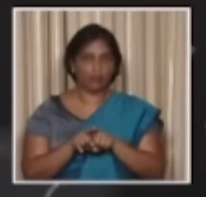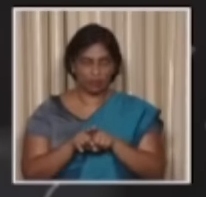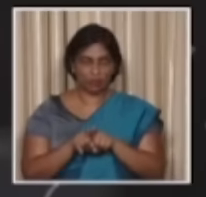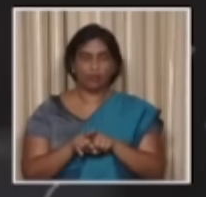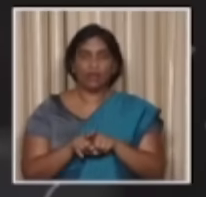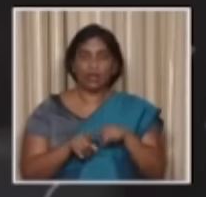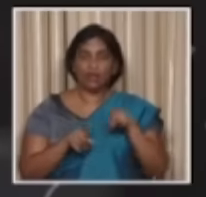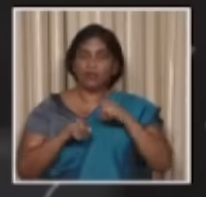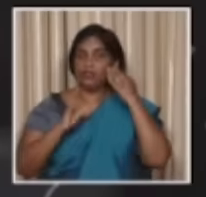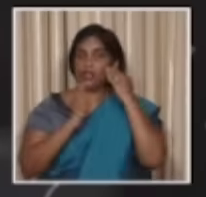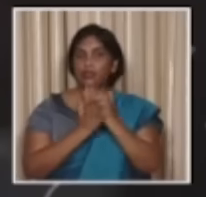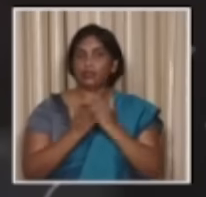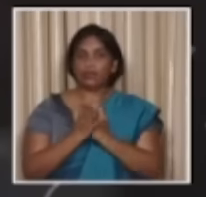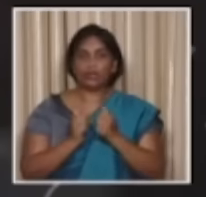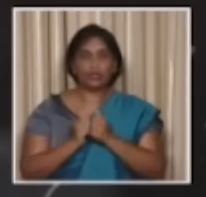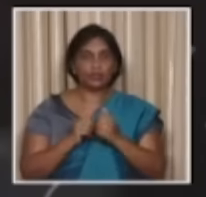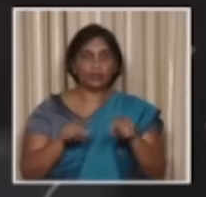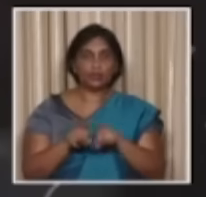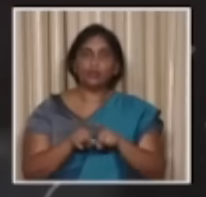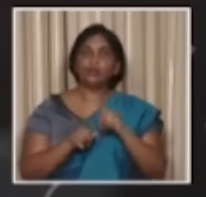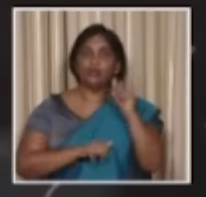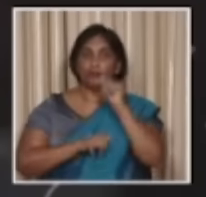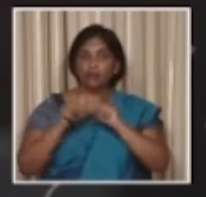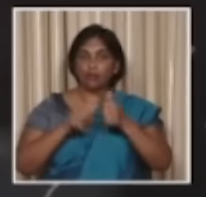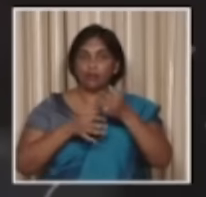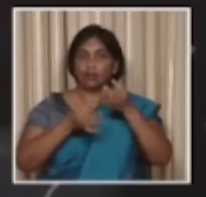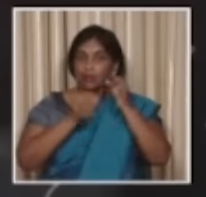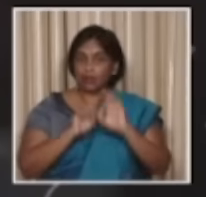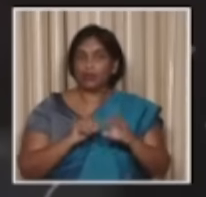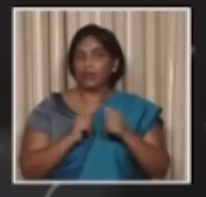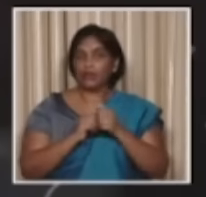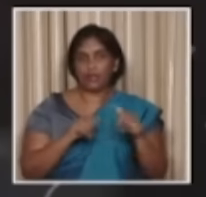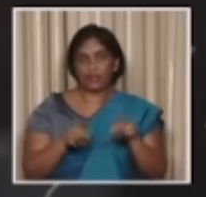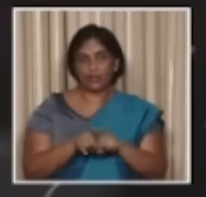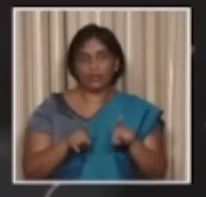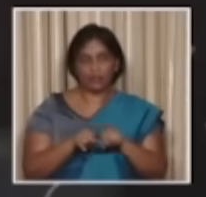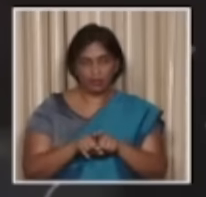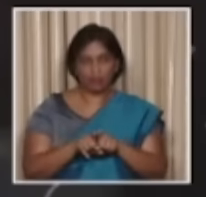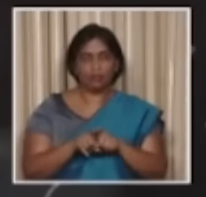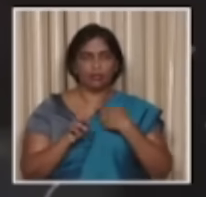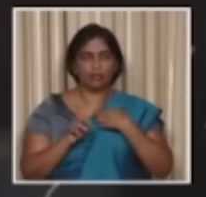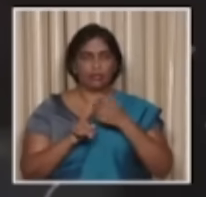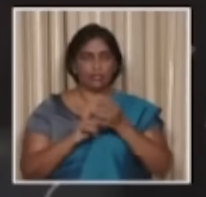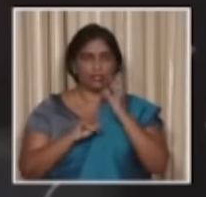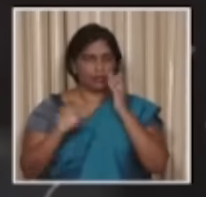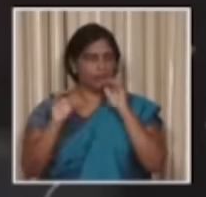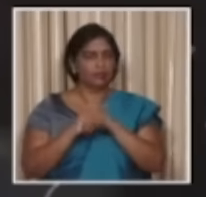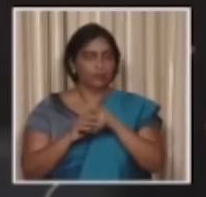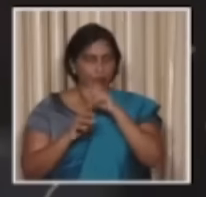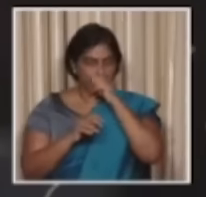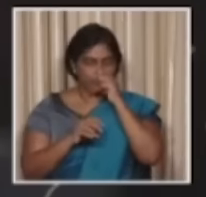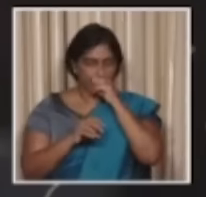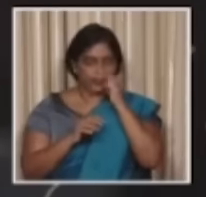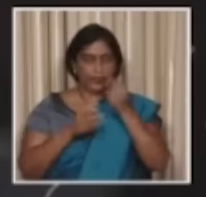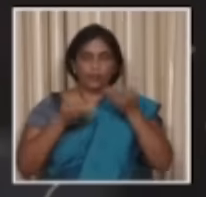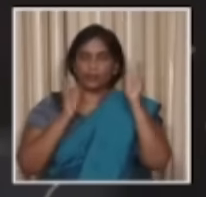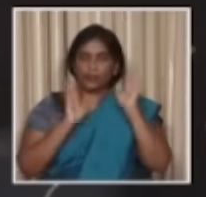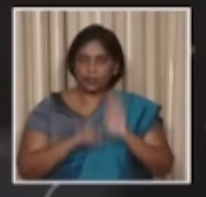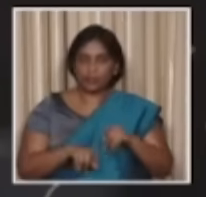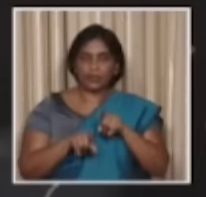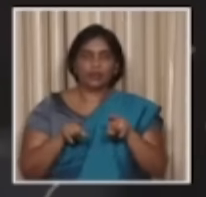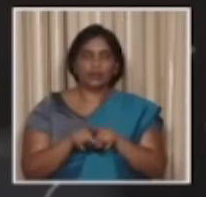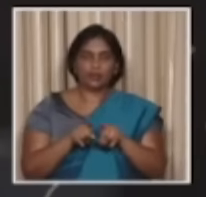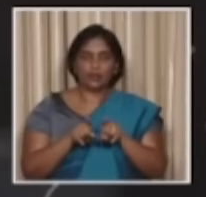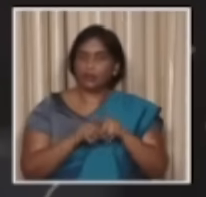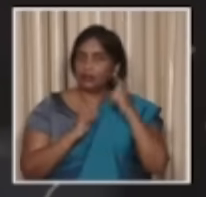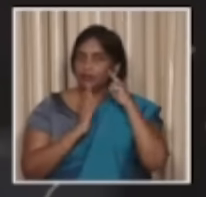තාම සිද්ධ වෙනවා ඖෂධවල ප්‍රමිතිය ගැන සමහර අවස්ථාවල ජනාධිපතිතුමාත් මම දැක්ක මැදිහත් වුණා ඒ වුණාට අවසාන ප්‍රතිඵලය වුණේ